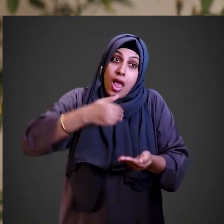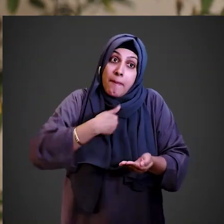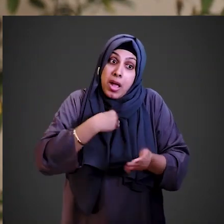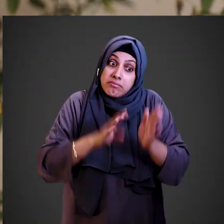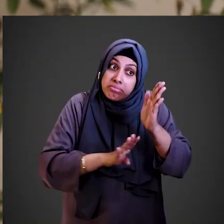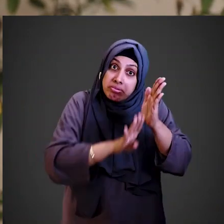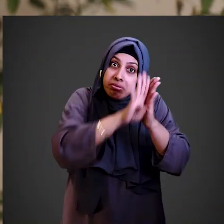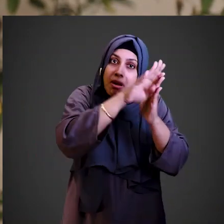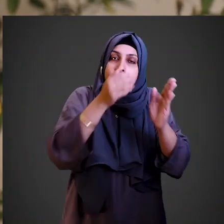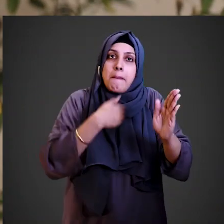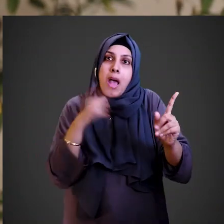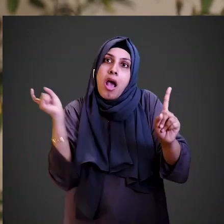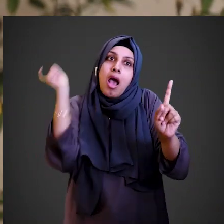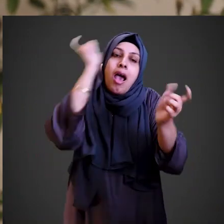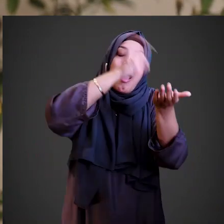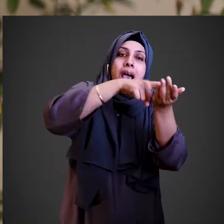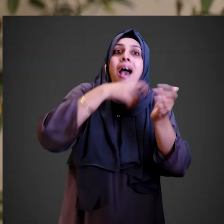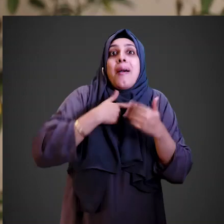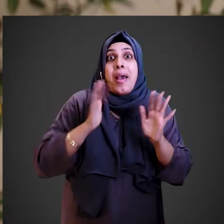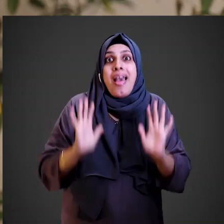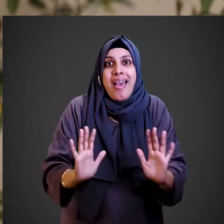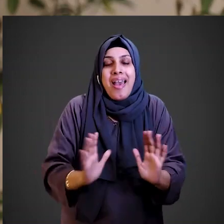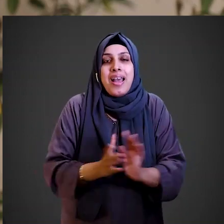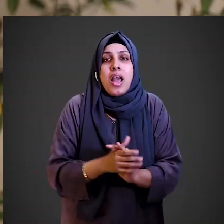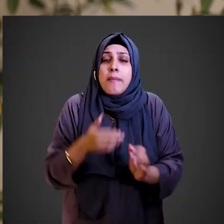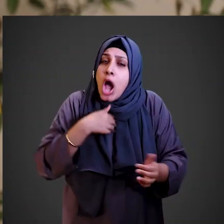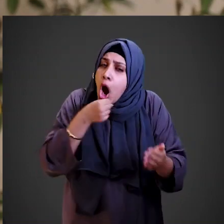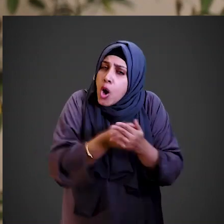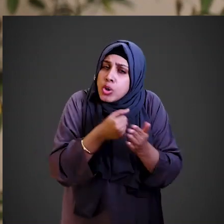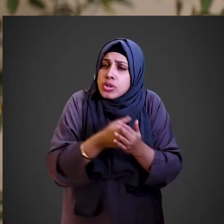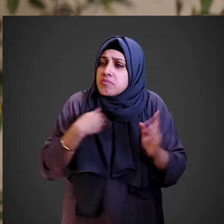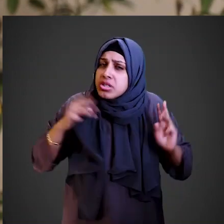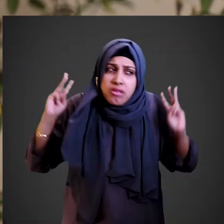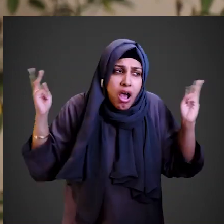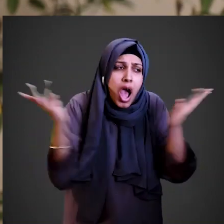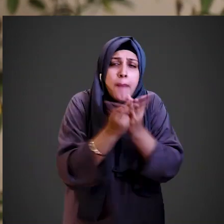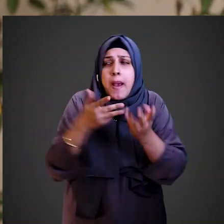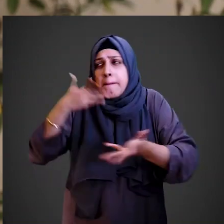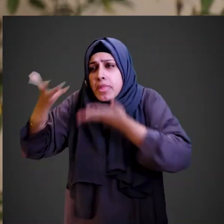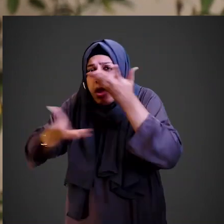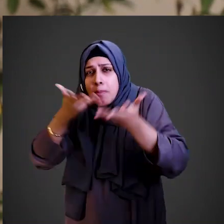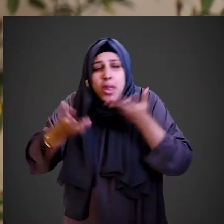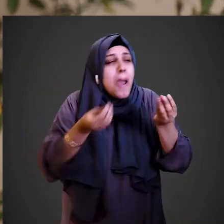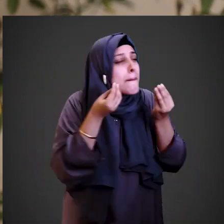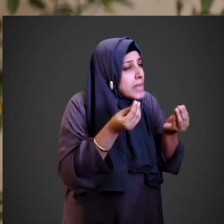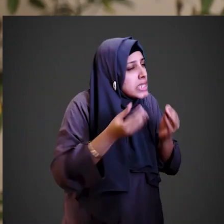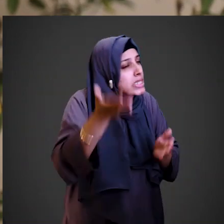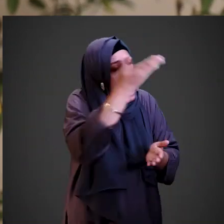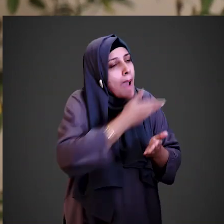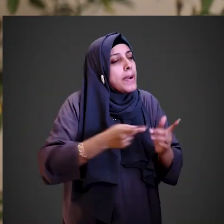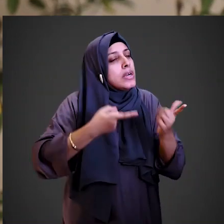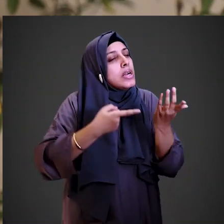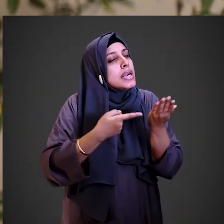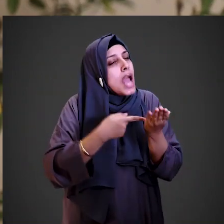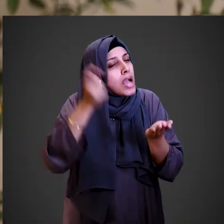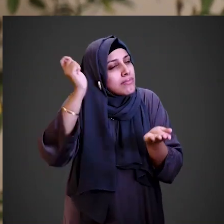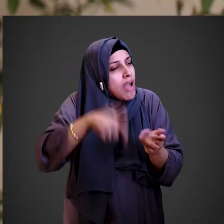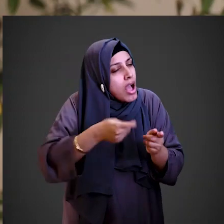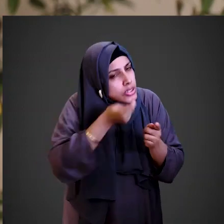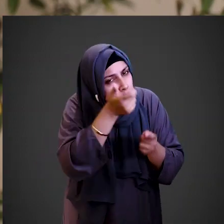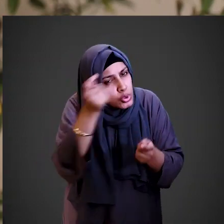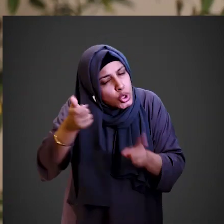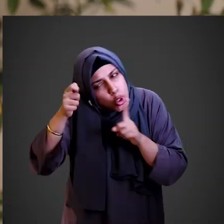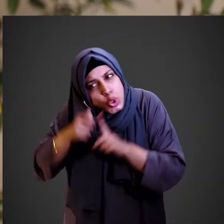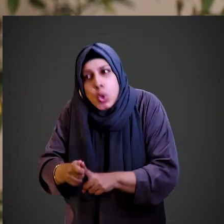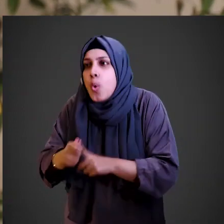اور میں کوشش یہی ہوتی ہے کہ اپنے آس پاس لوگوں کو بھی انکریج کروں کہ آپ ٹیکس فائل کریں، جس سے